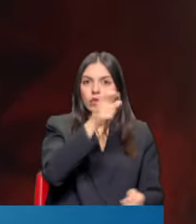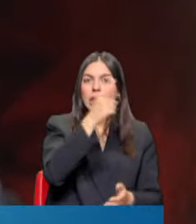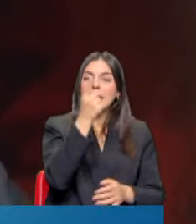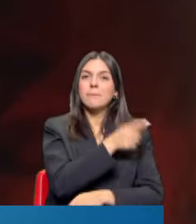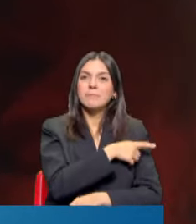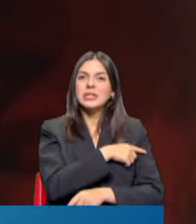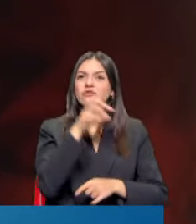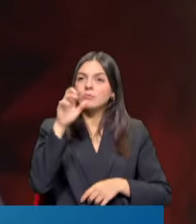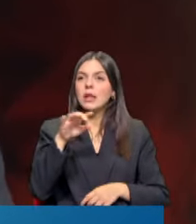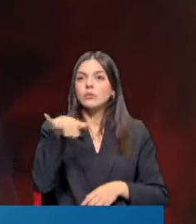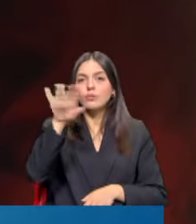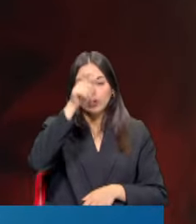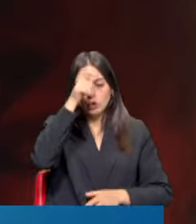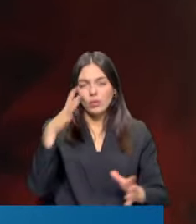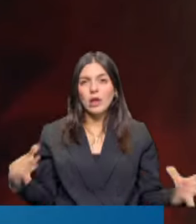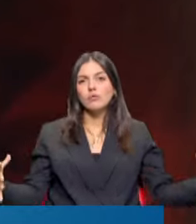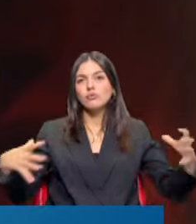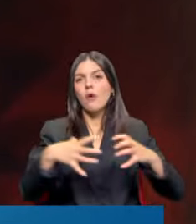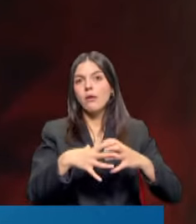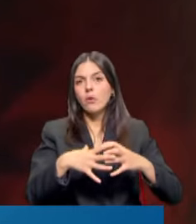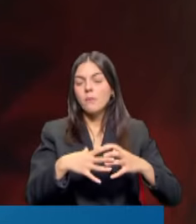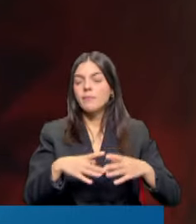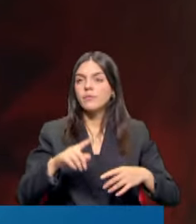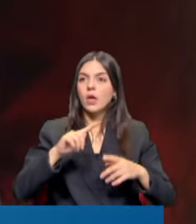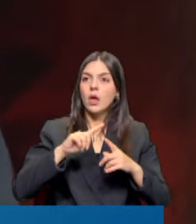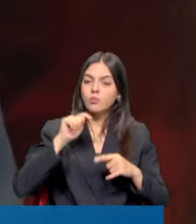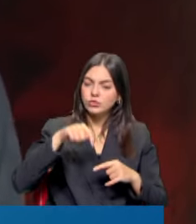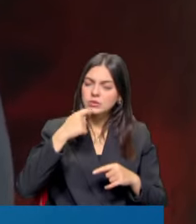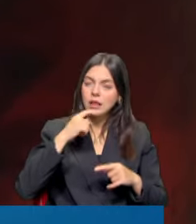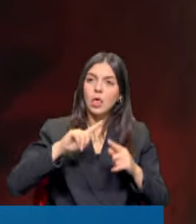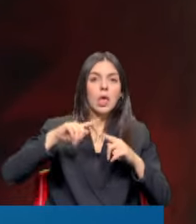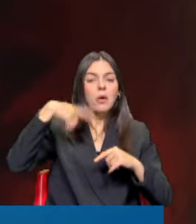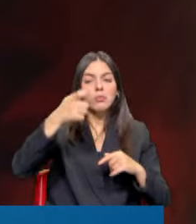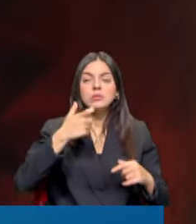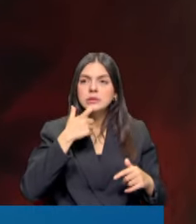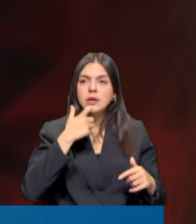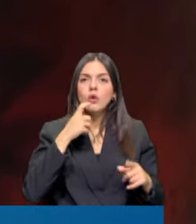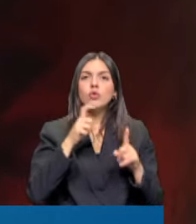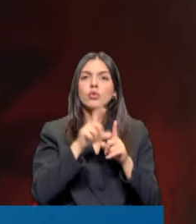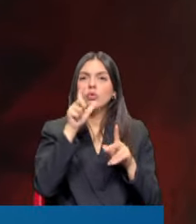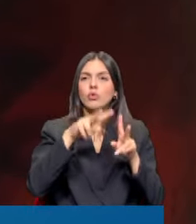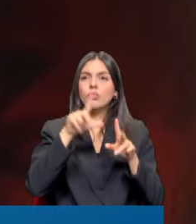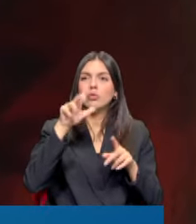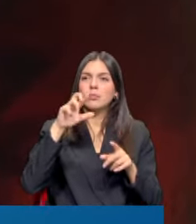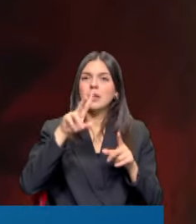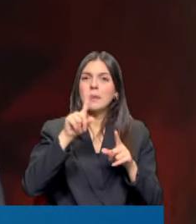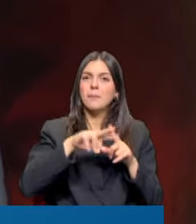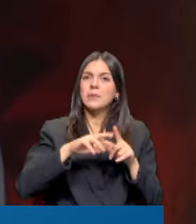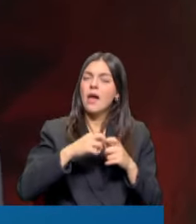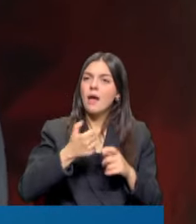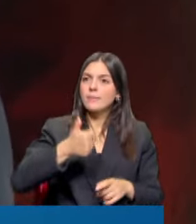bütün Türkiye'yi kucaklıyor. Ya gelecek sene ya ondan sonraki sene. Dumlupınar'da bakan konuşuyorsa